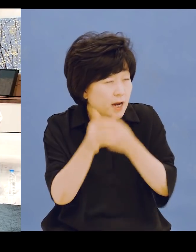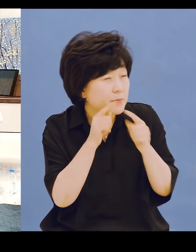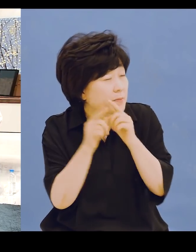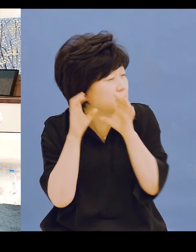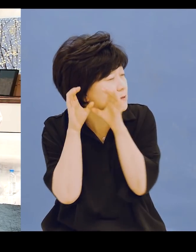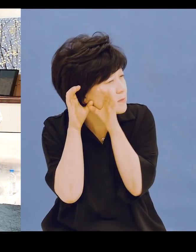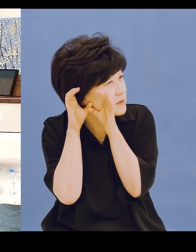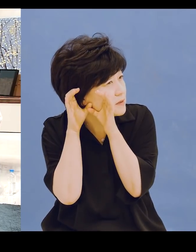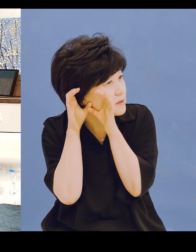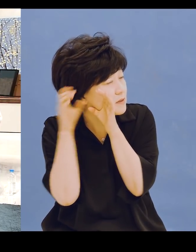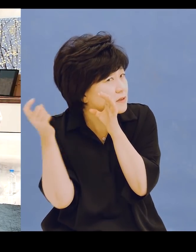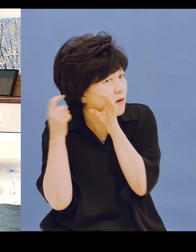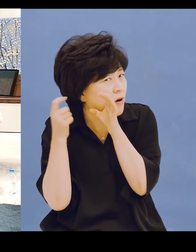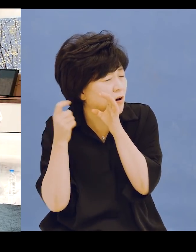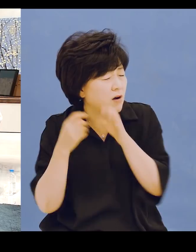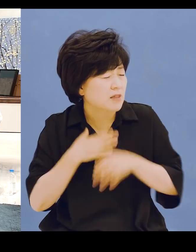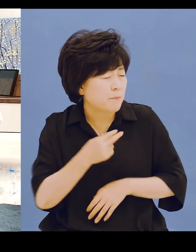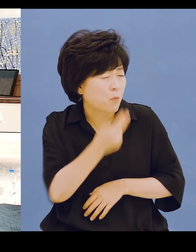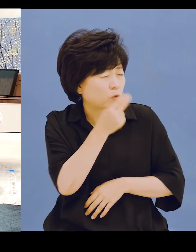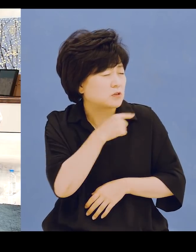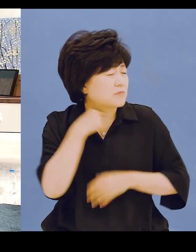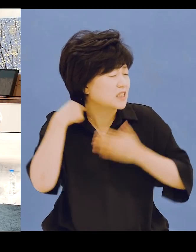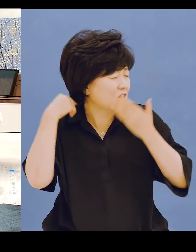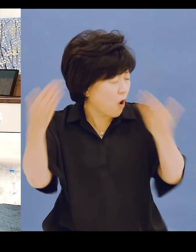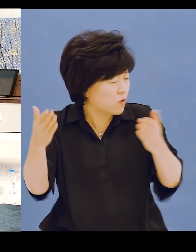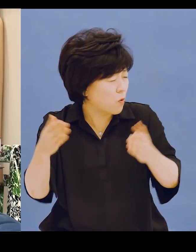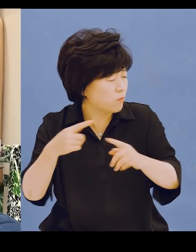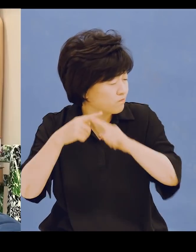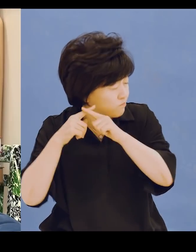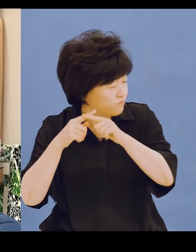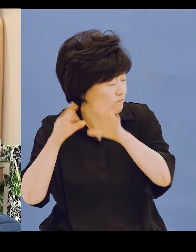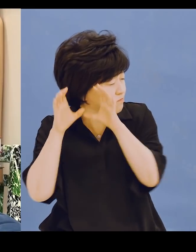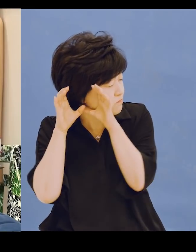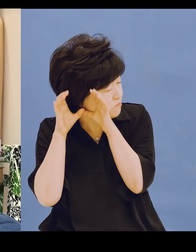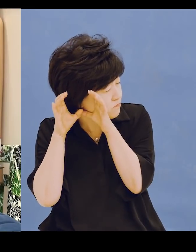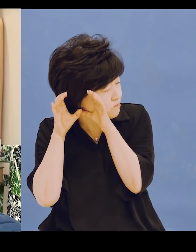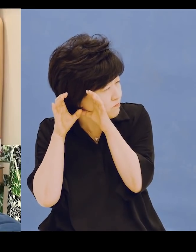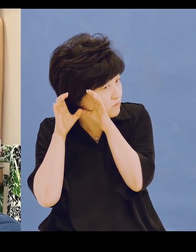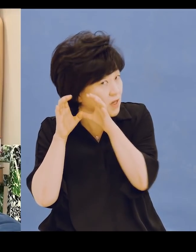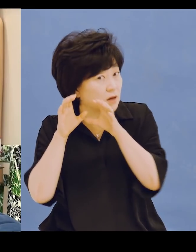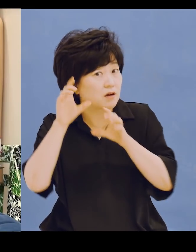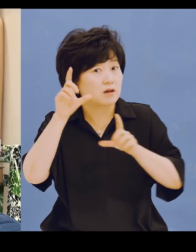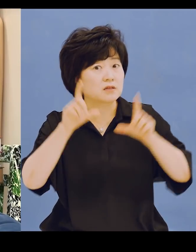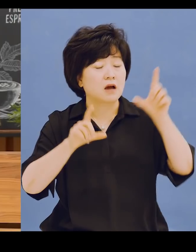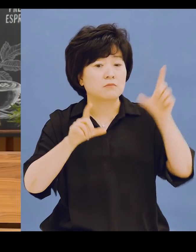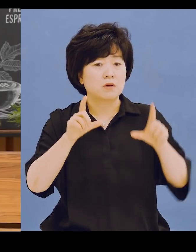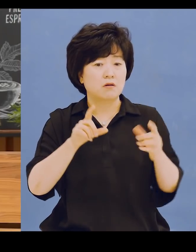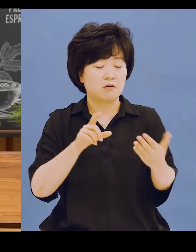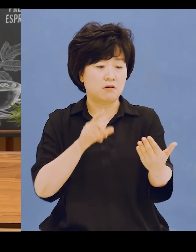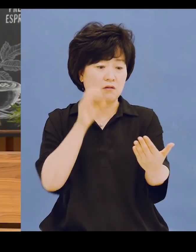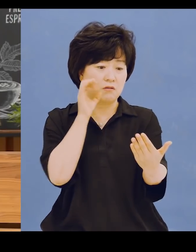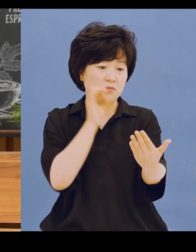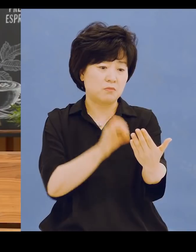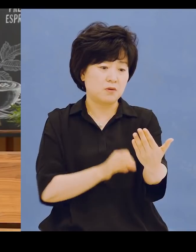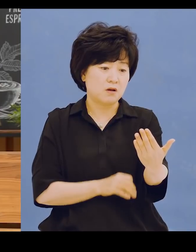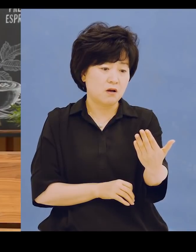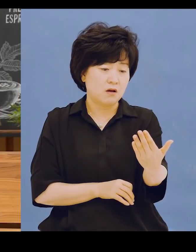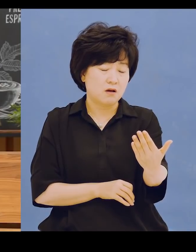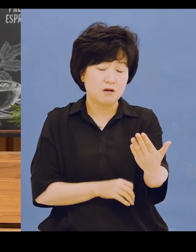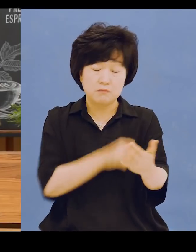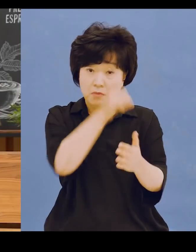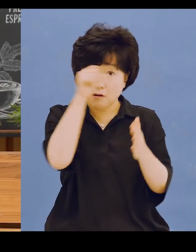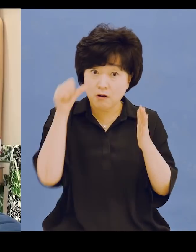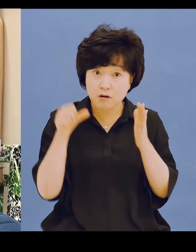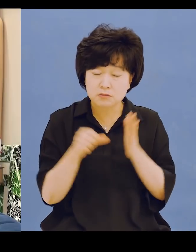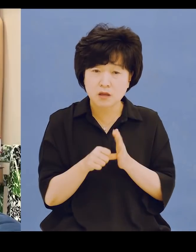들어요. 아. 죽음을 뛰어넘는 거예요. 네. 이런 장면은요, 이게 난 평생 상상도 해본